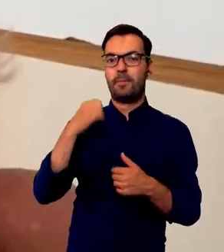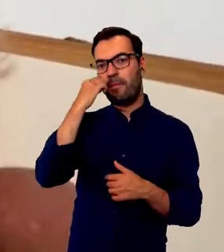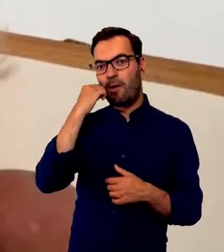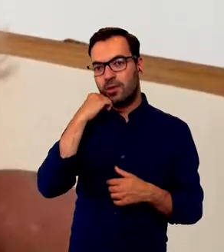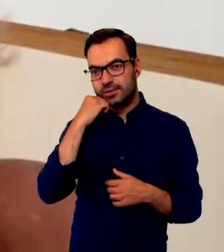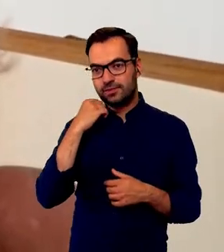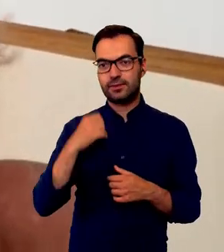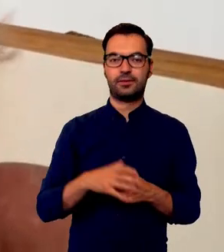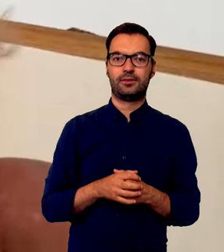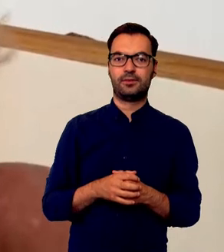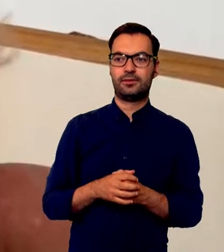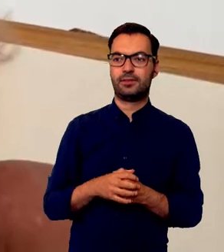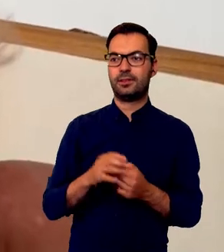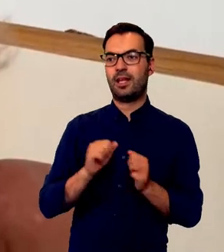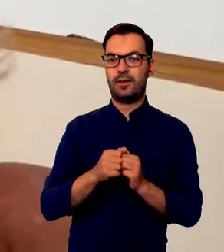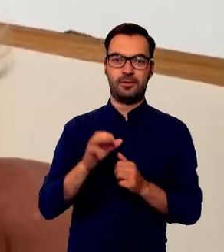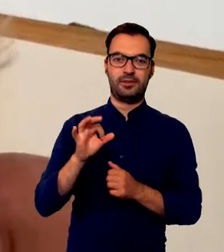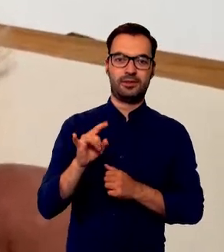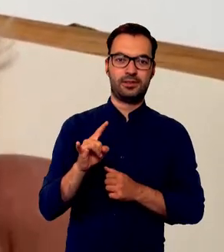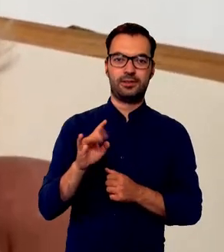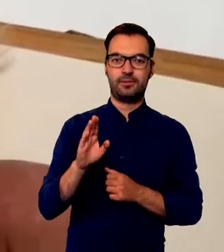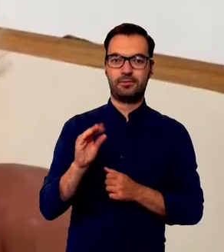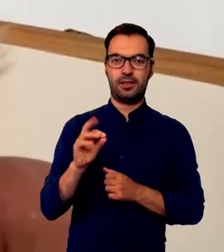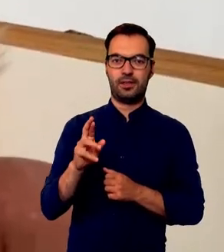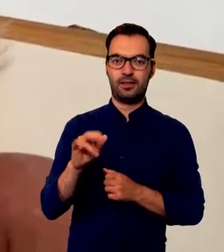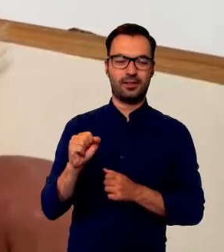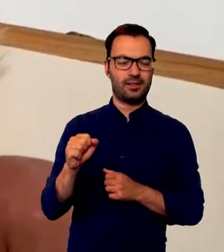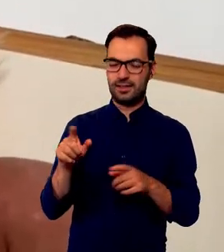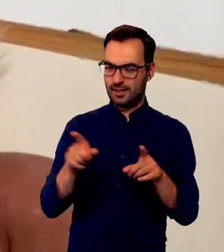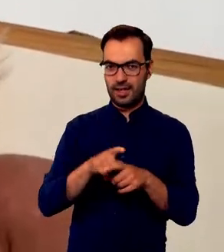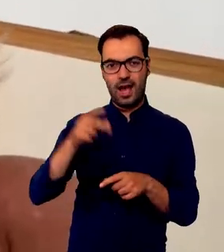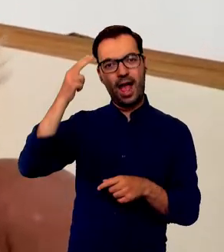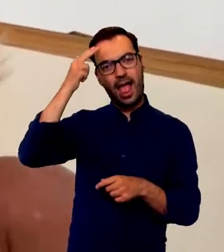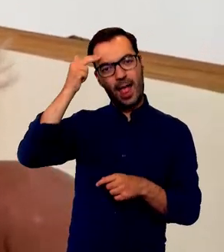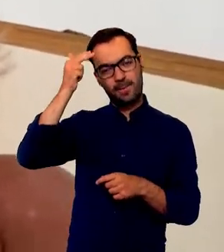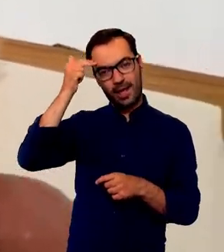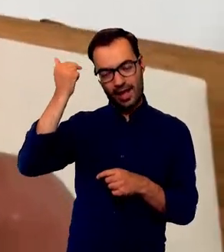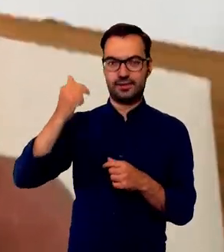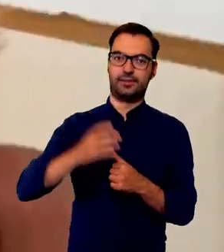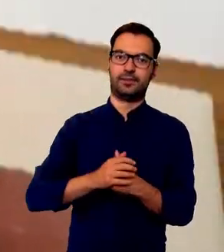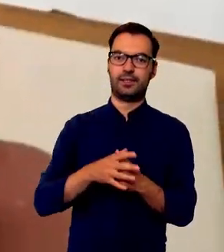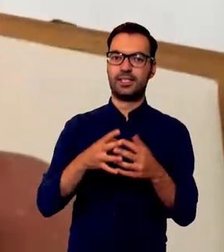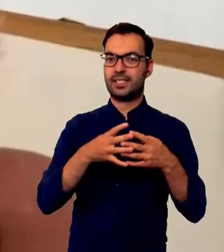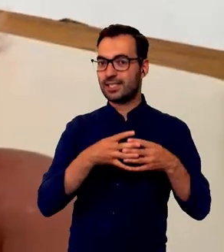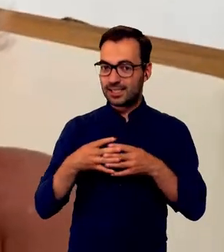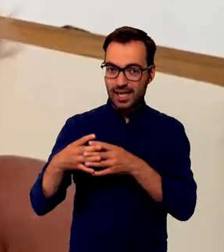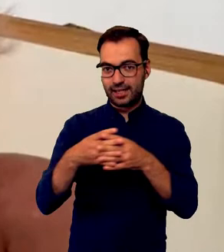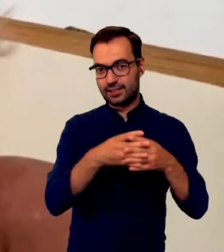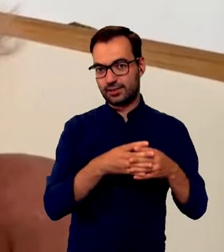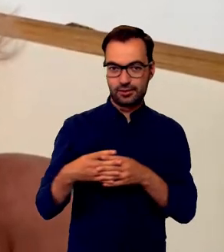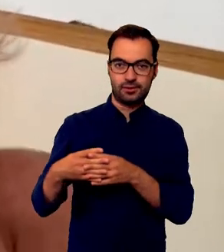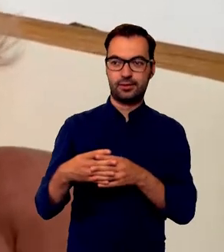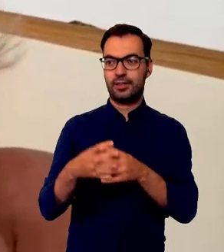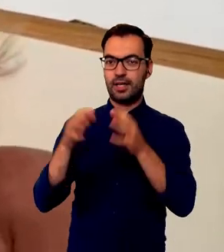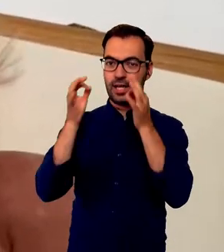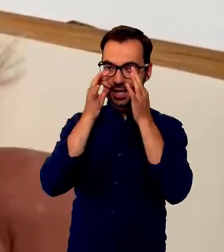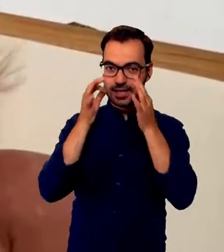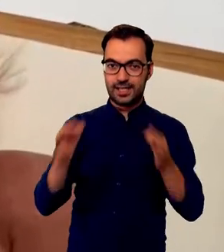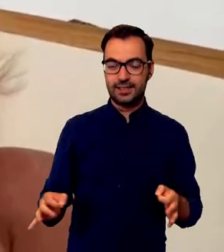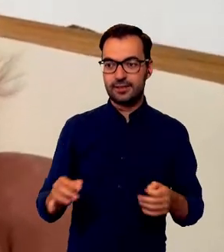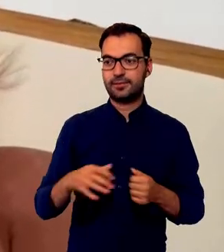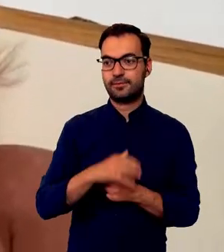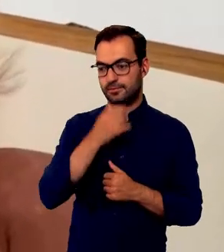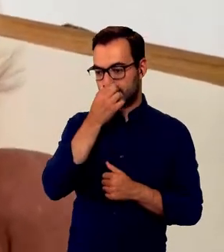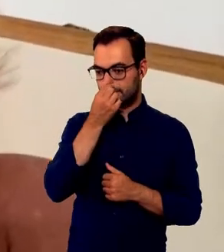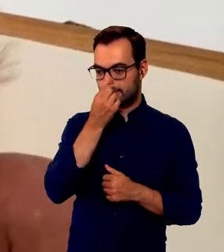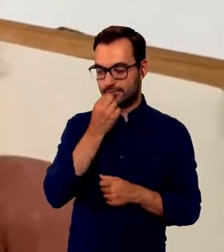Moskwie, a potem na Syberii, ale to są Emiraty, ale to są Stany Zjednoczone, ale to są Chiny i tego